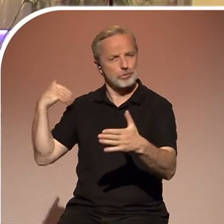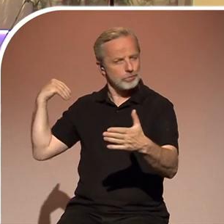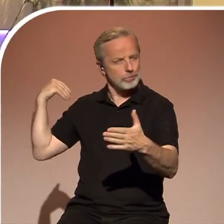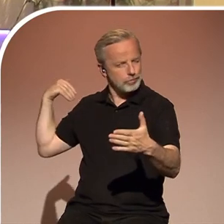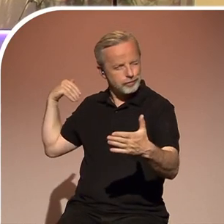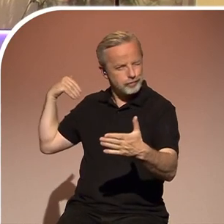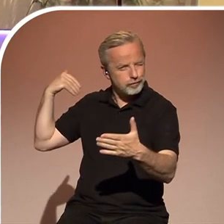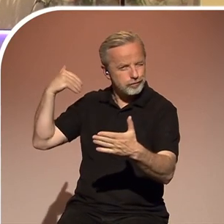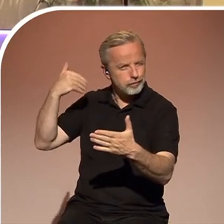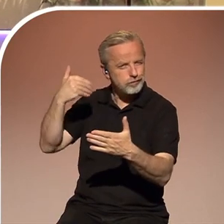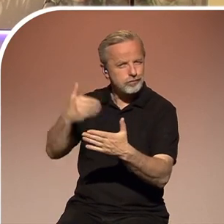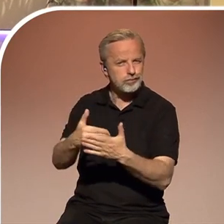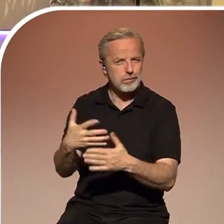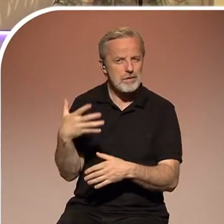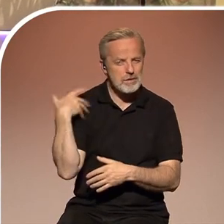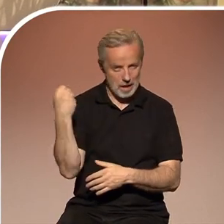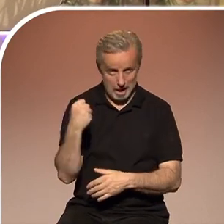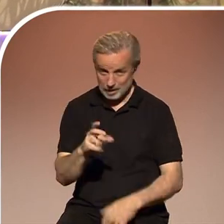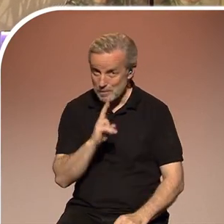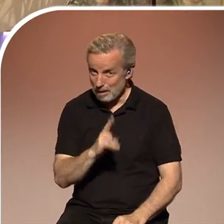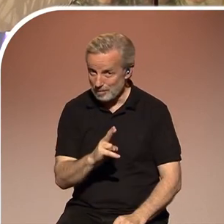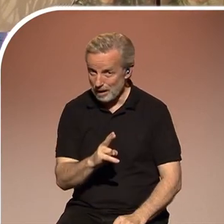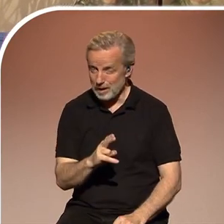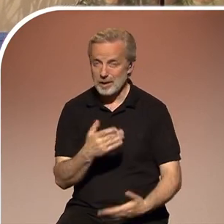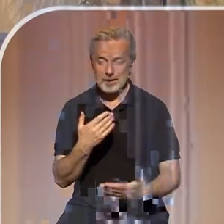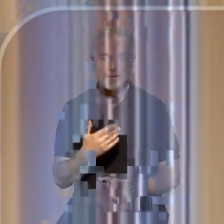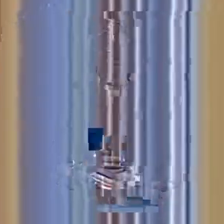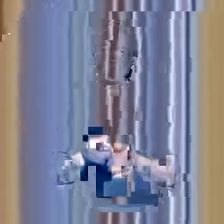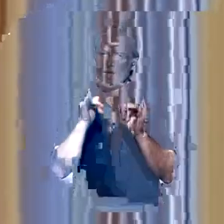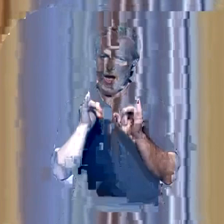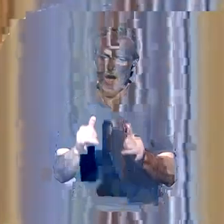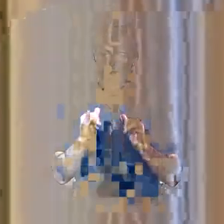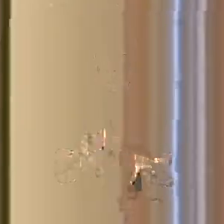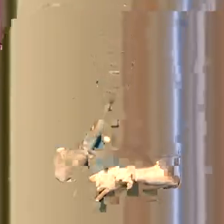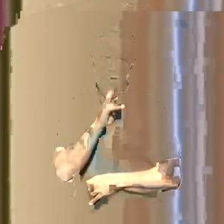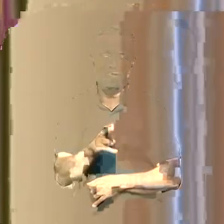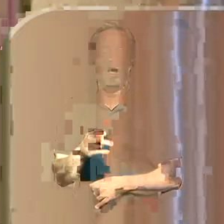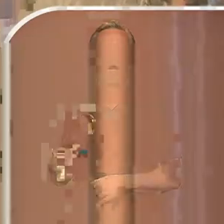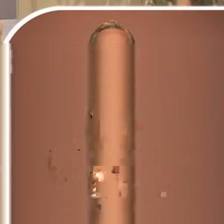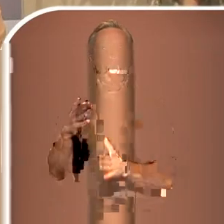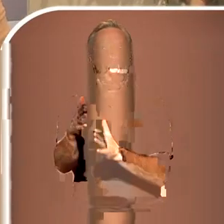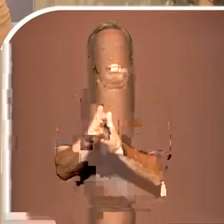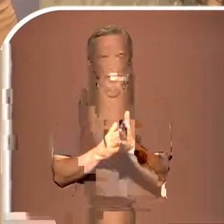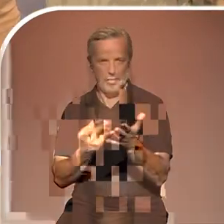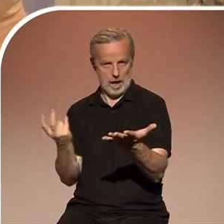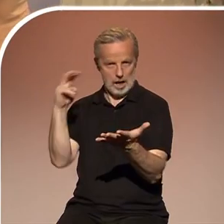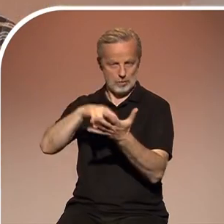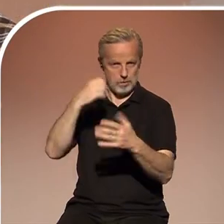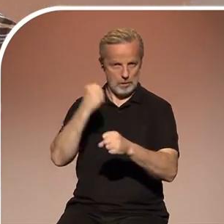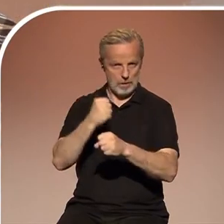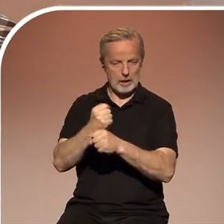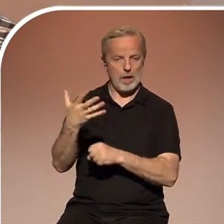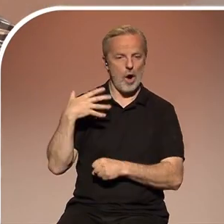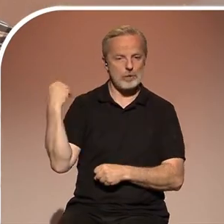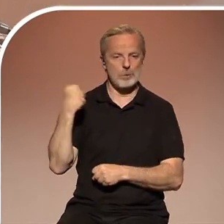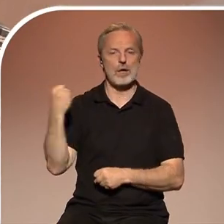už od nepaměti téměř. Ano, je tak to je to velký závazek i pro vás. Je to tak, hele, začínal jsem hospodařit ve 24 letech, takže byl trochu takový